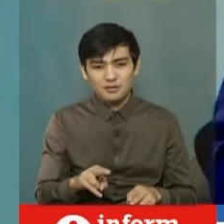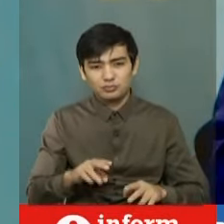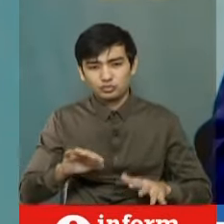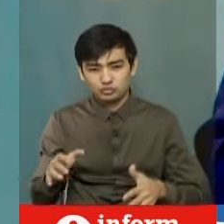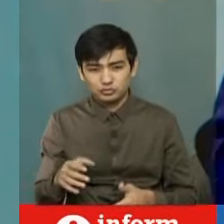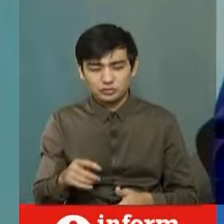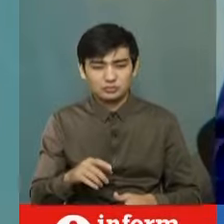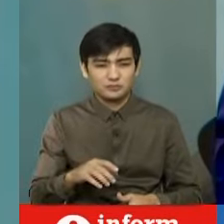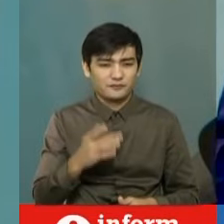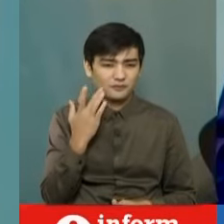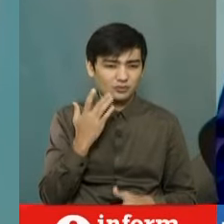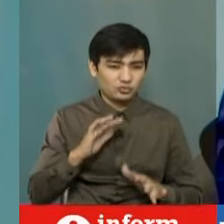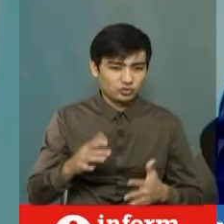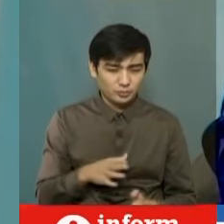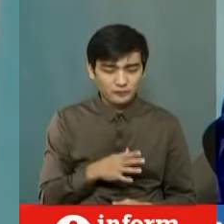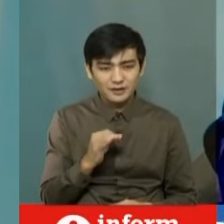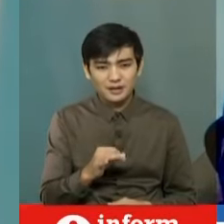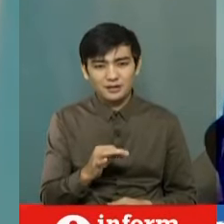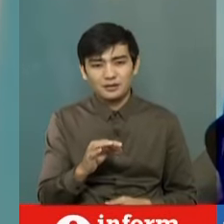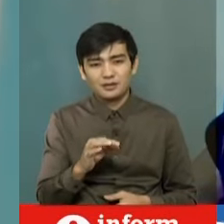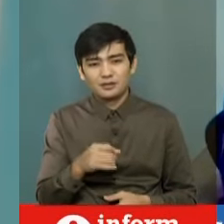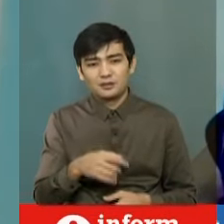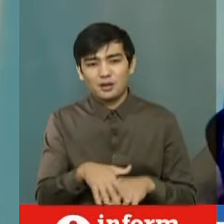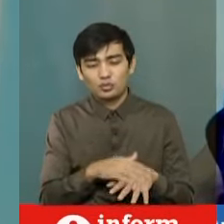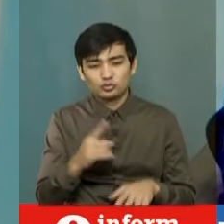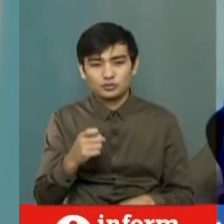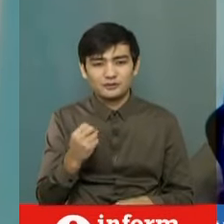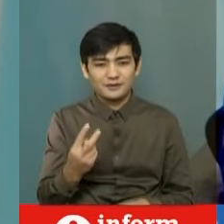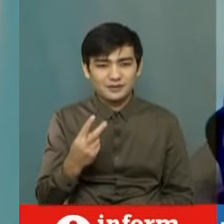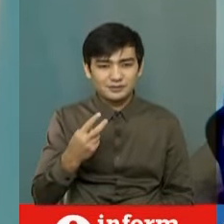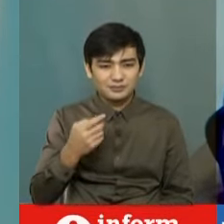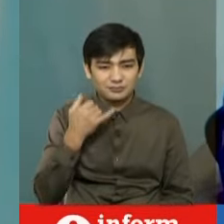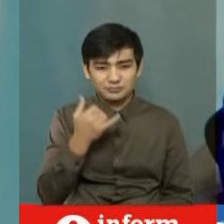шығулар жиі болады. Өйткені халық 112 хабарламасын ескертпейді.